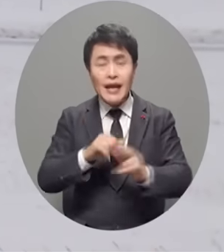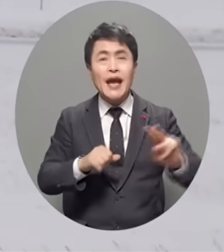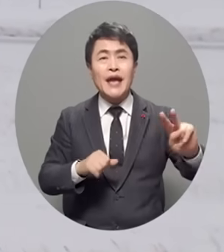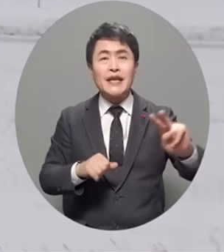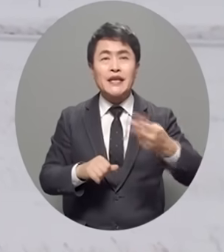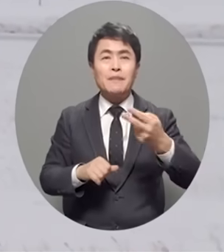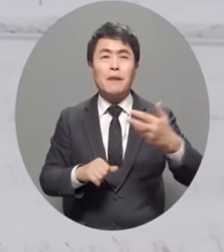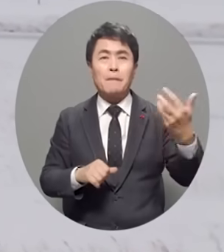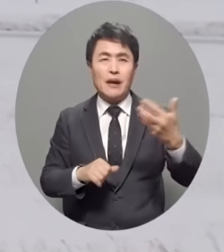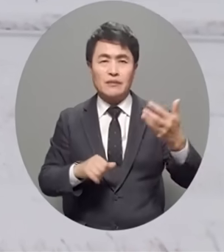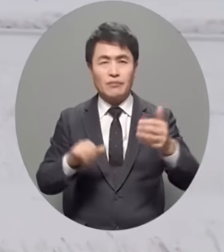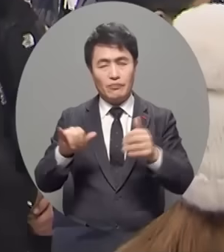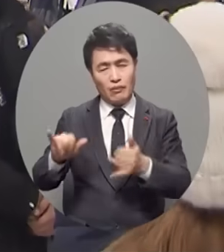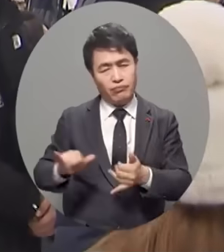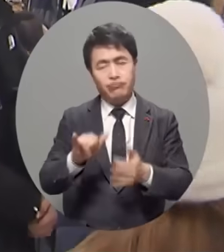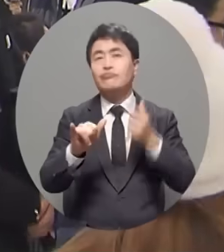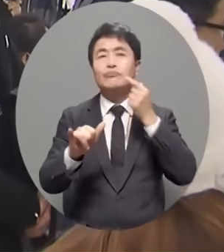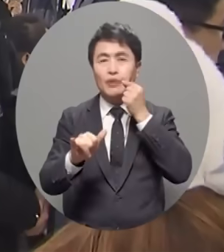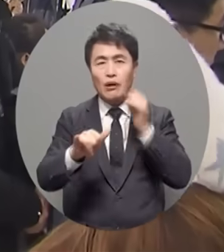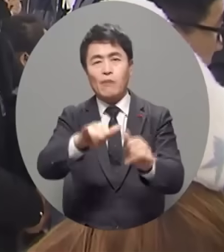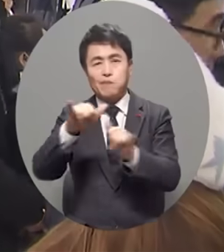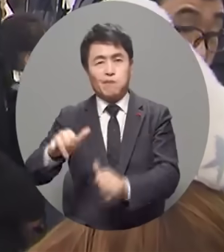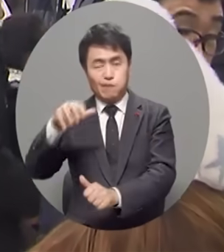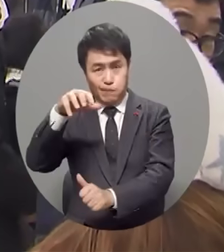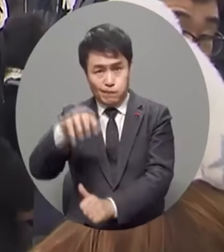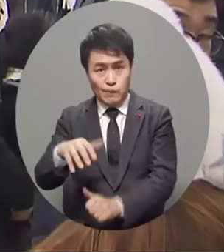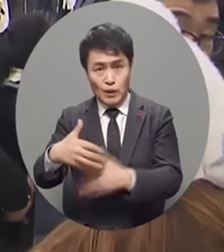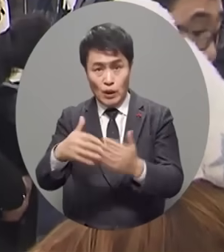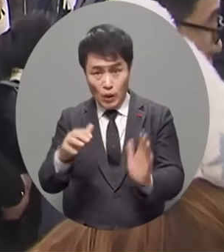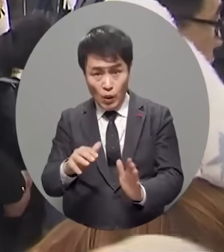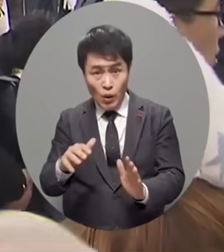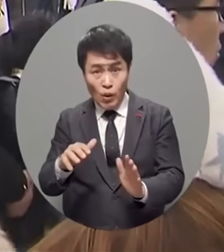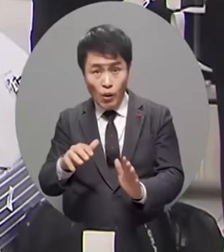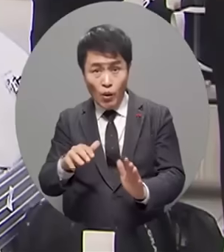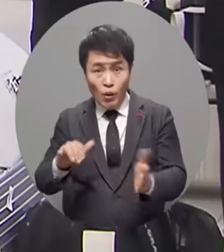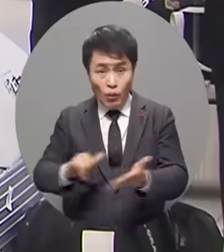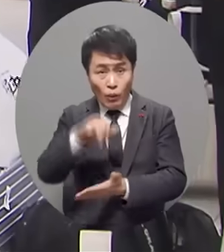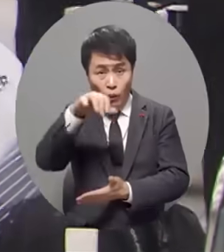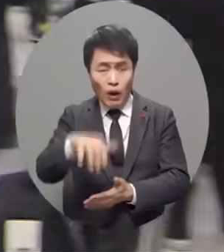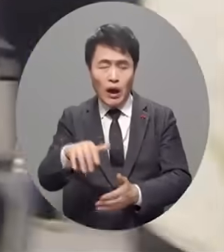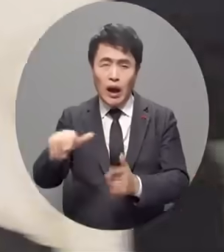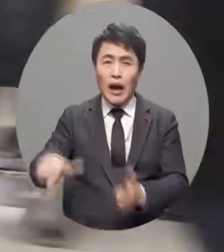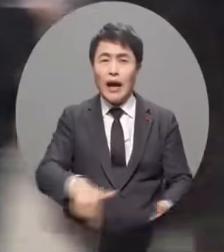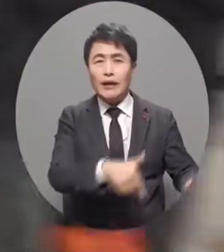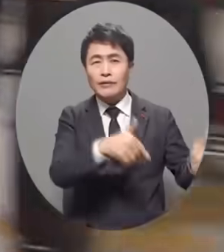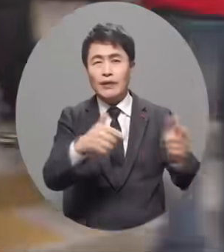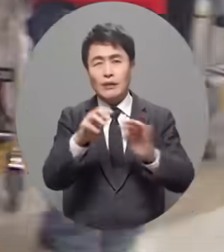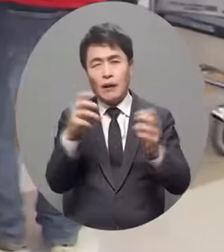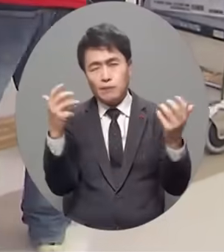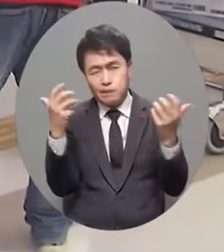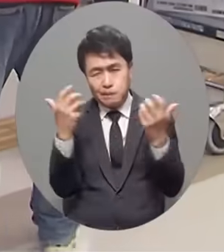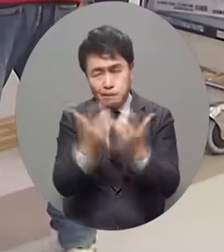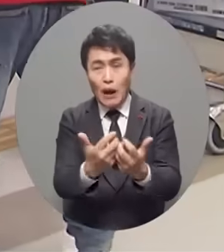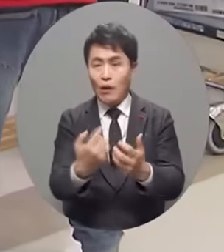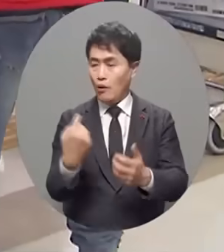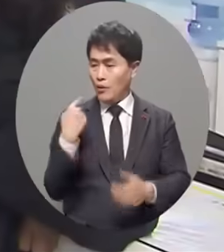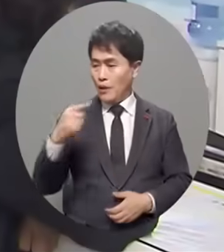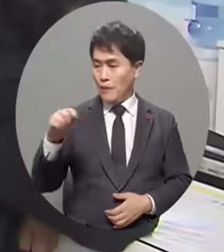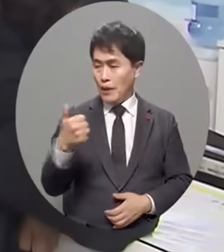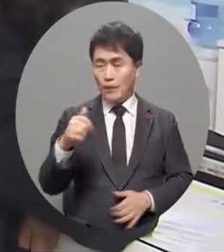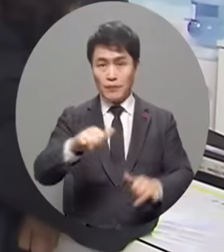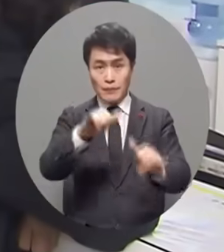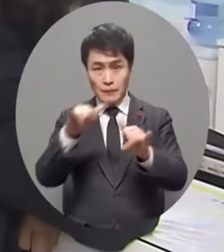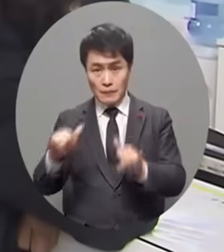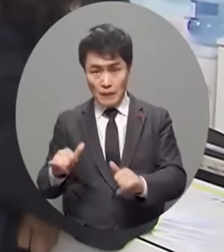편이 결항됐습니다. 무더기 결항에 공항은 하루 종일 북새통이었습니다. 어제 150여 편 결항으로